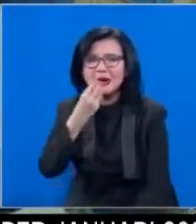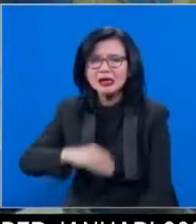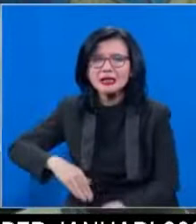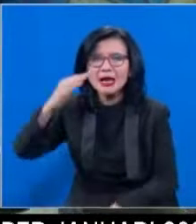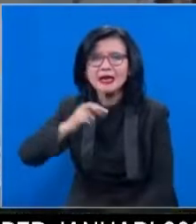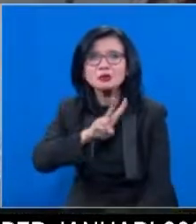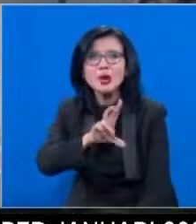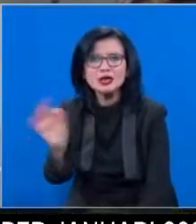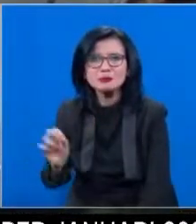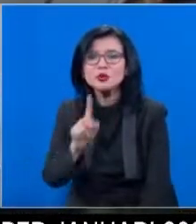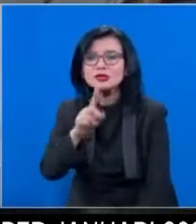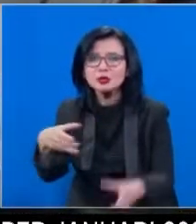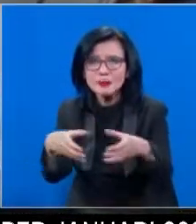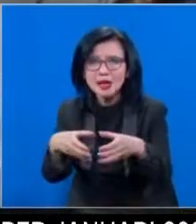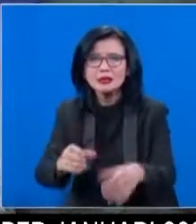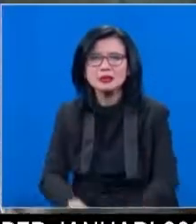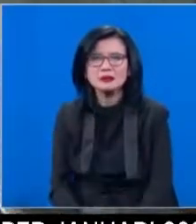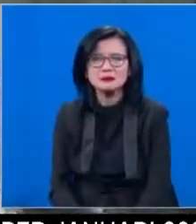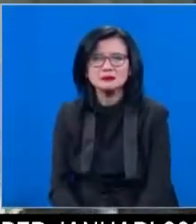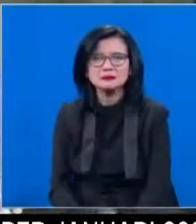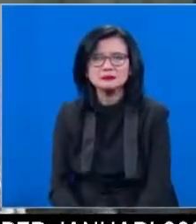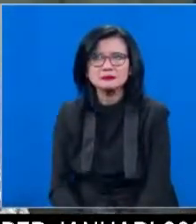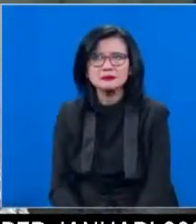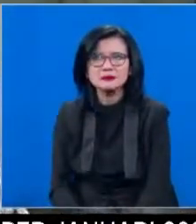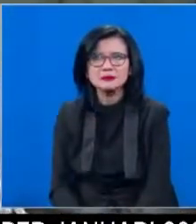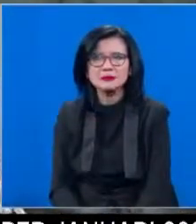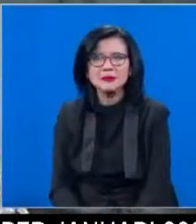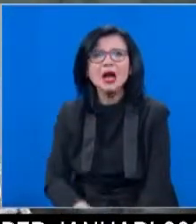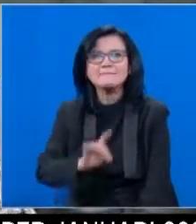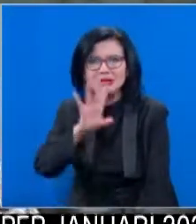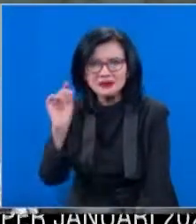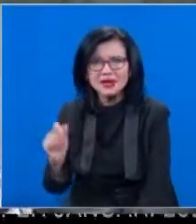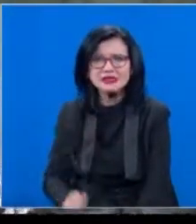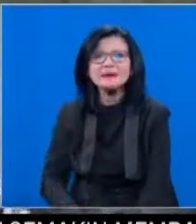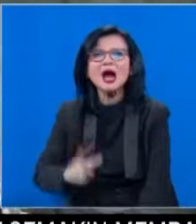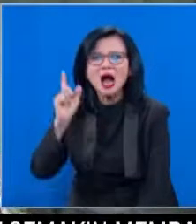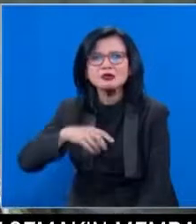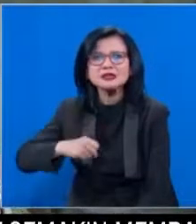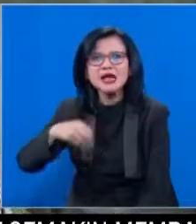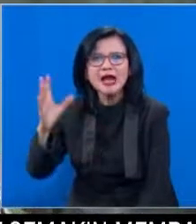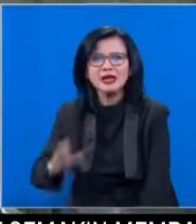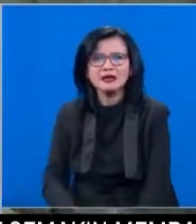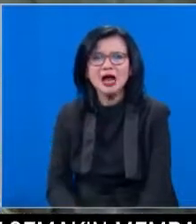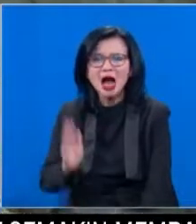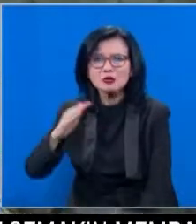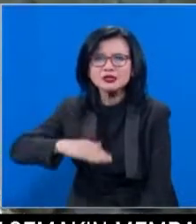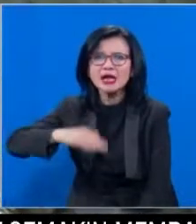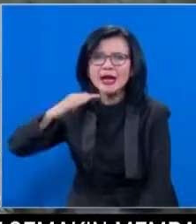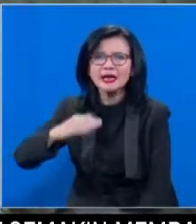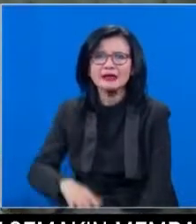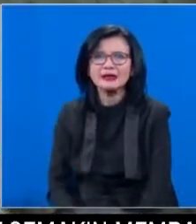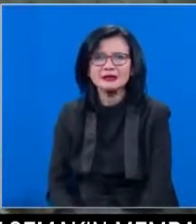Rp2.000 per porsi lauk rekan-rekan nganget kemana untuk mensiasatinya enggak ya kita